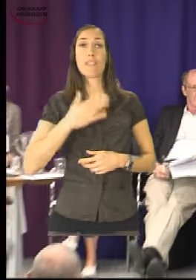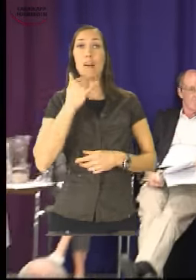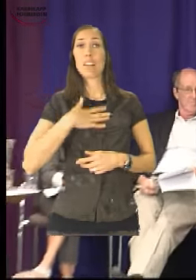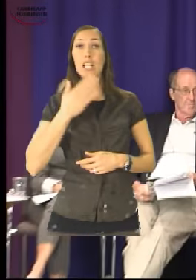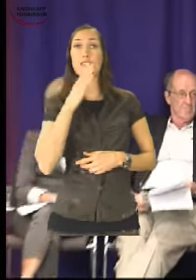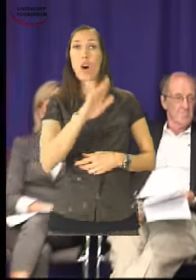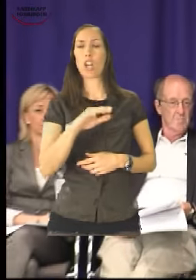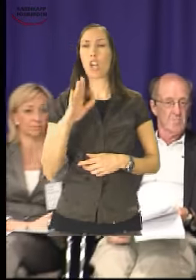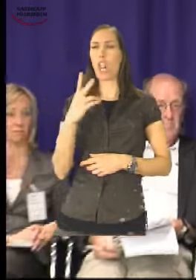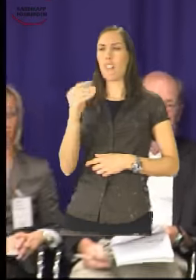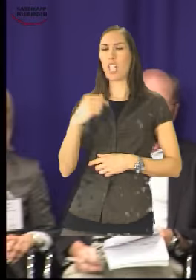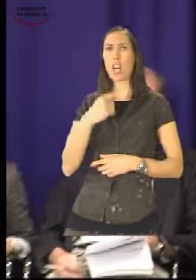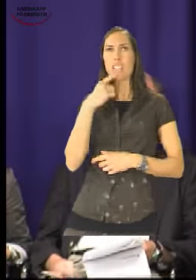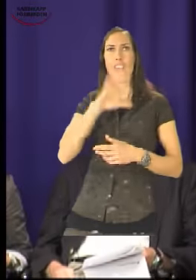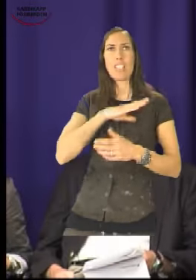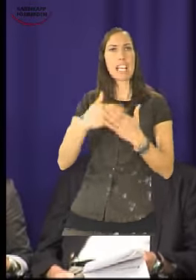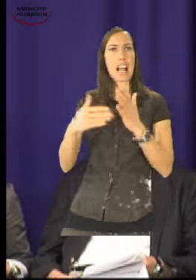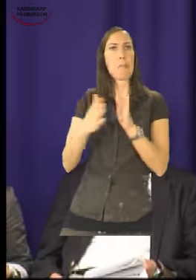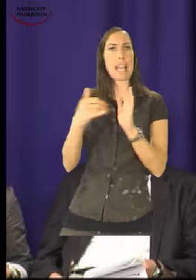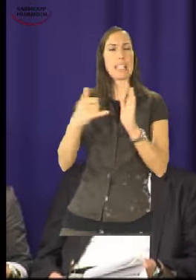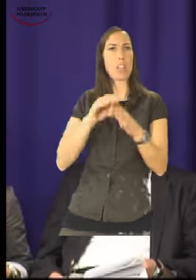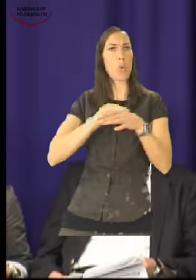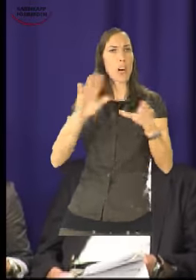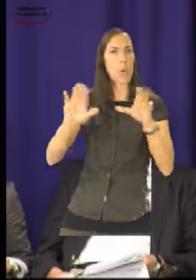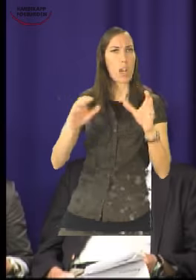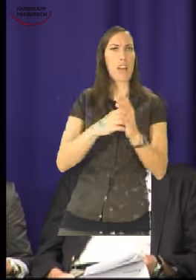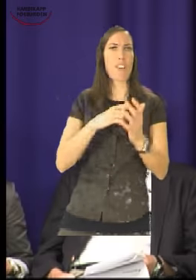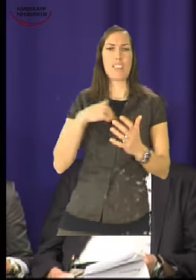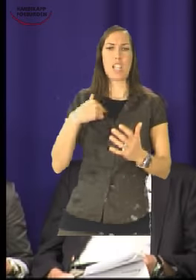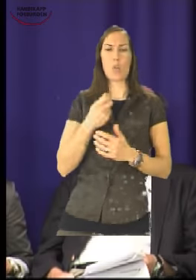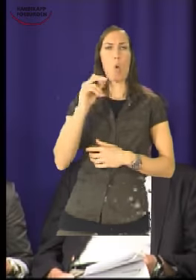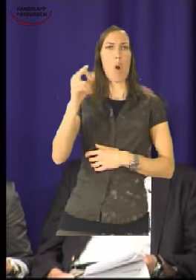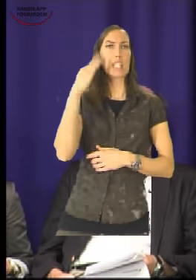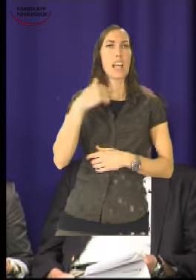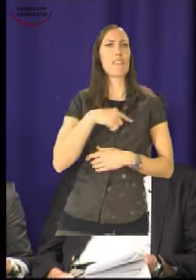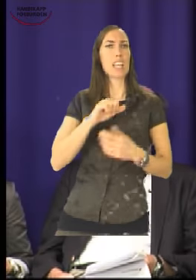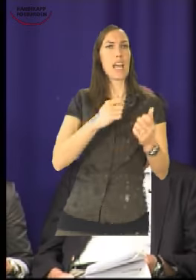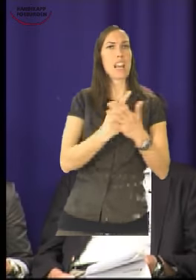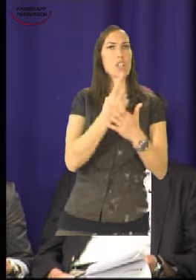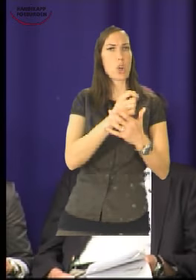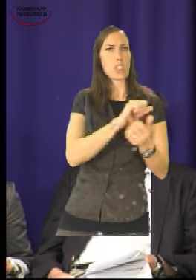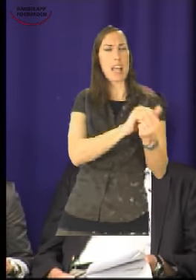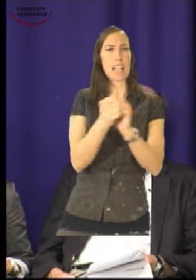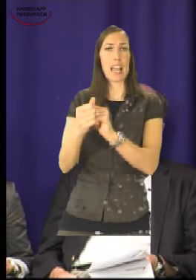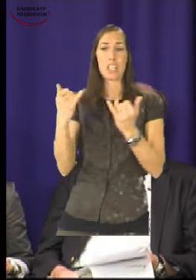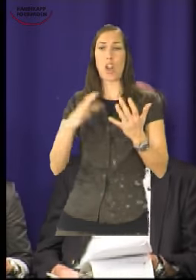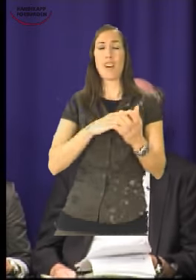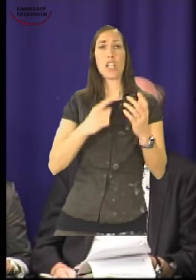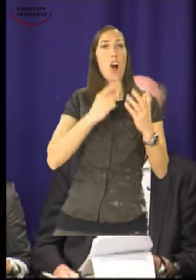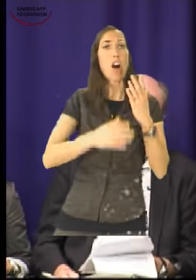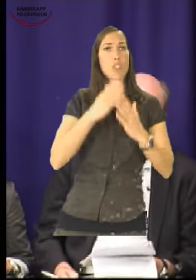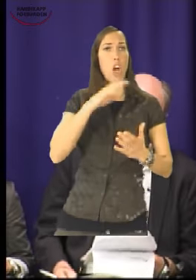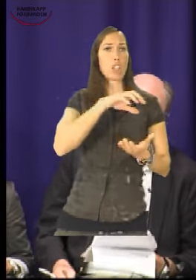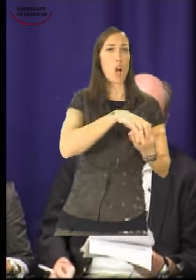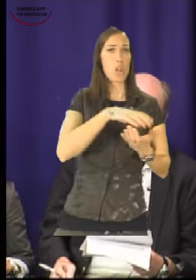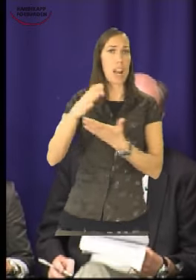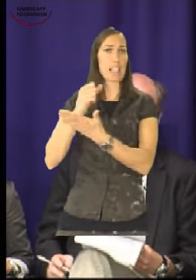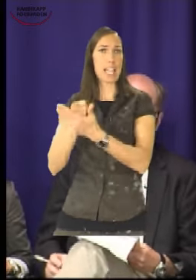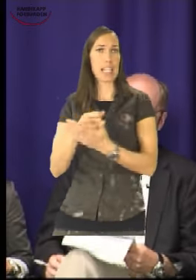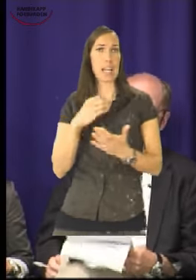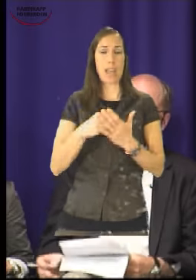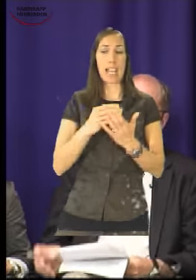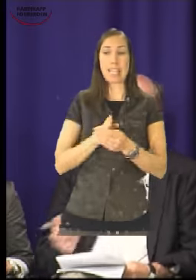del av sjukvården, därför att i och med att vi för ett antal år sedan förde över resurserna, det är ett avtal idag mellan staten och landstingen, när pengarna går direkt till